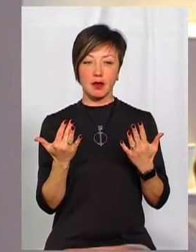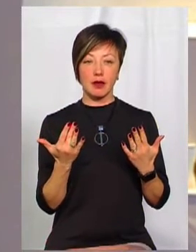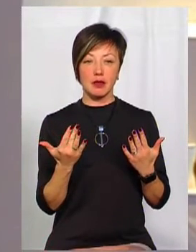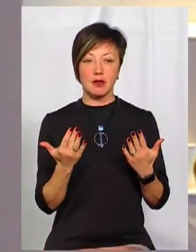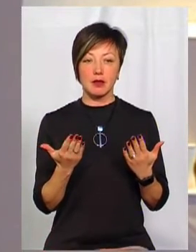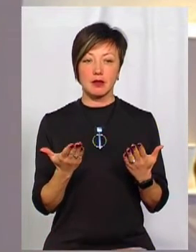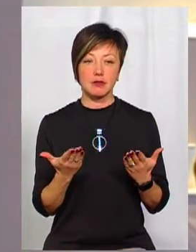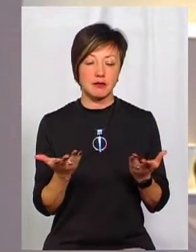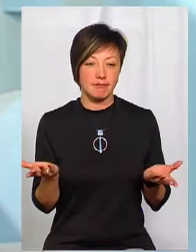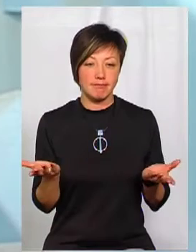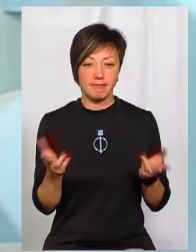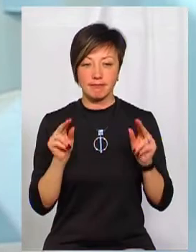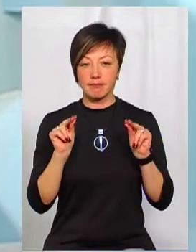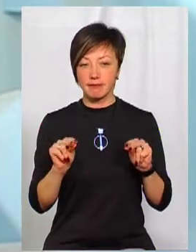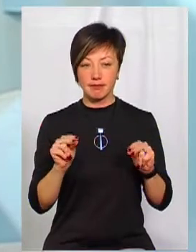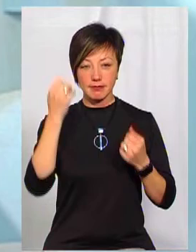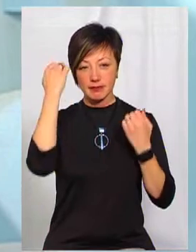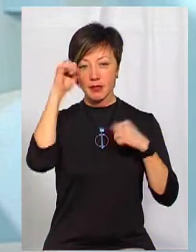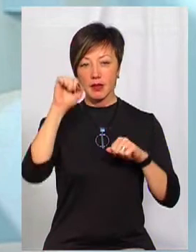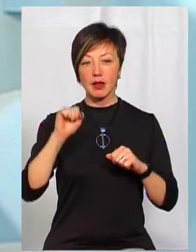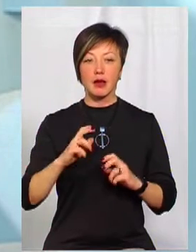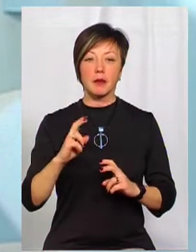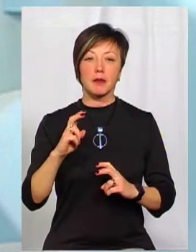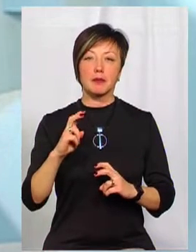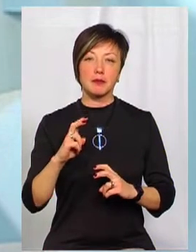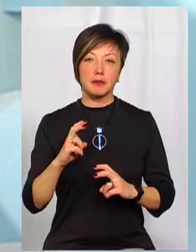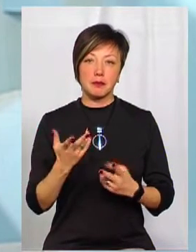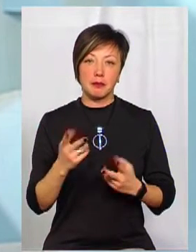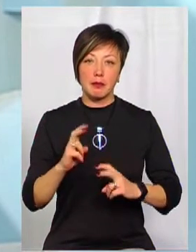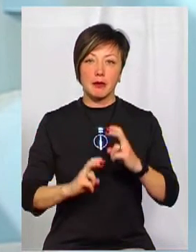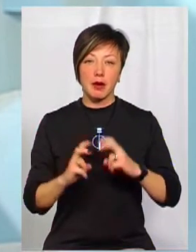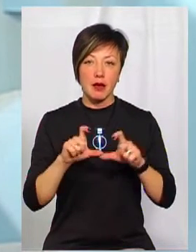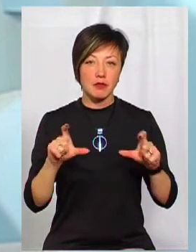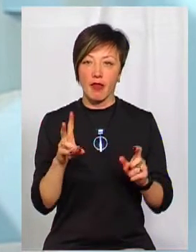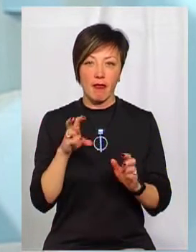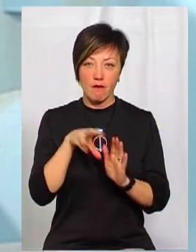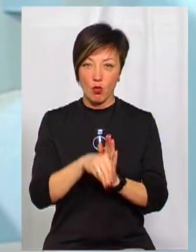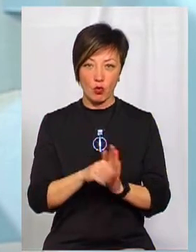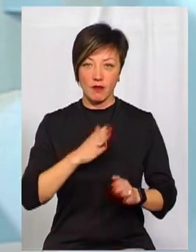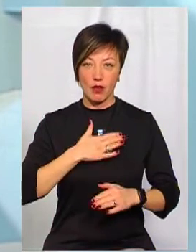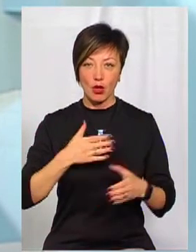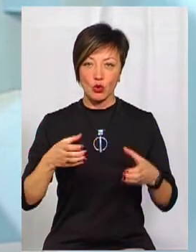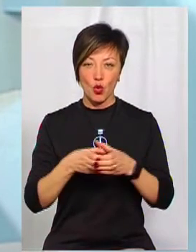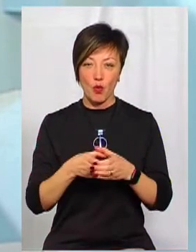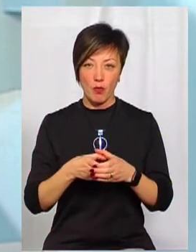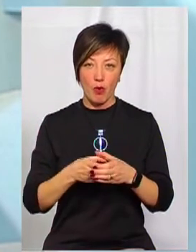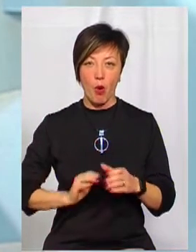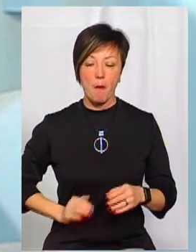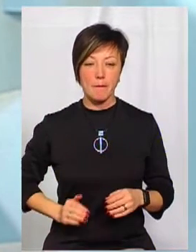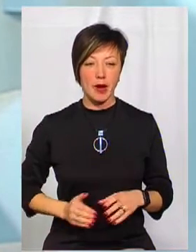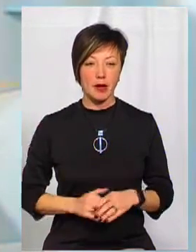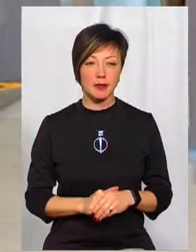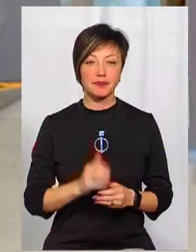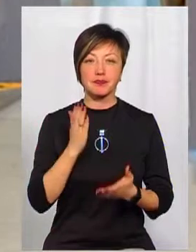Я відверто не пам'ятаю, тому що підприємство не входить в нашу групу компаній.